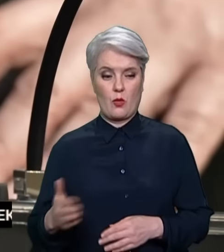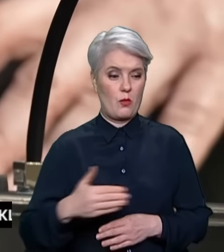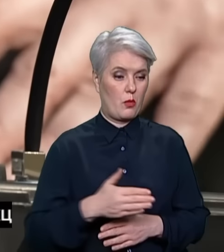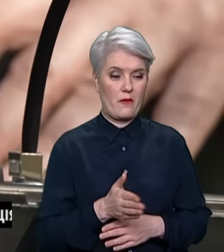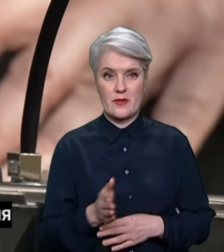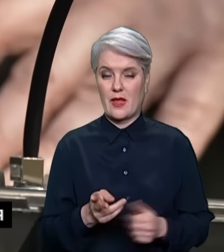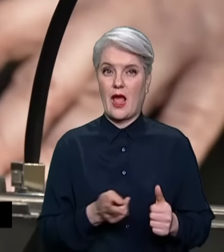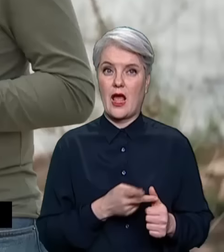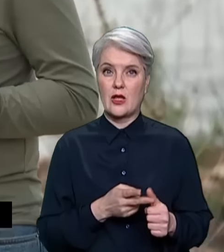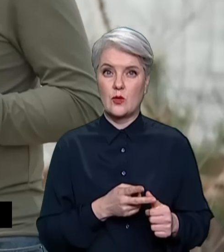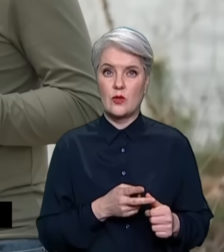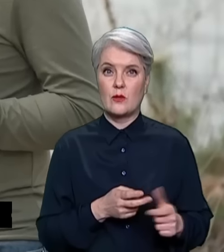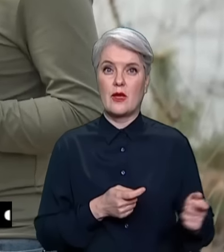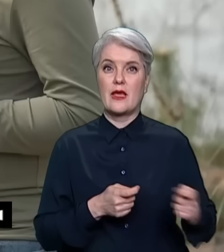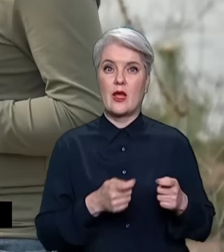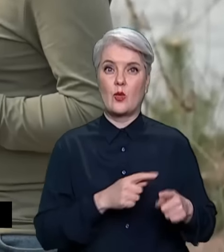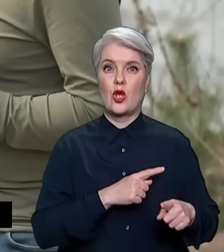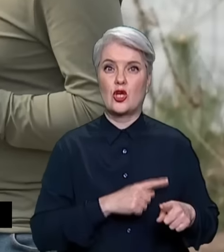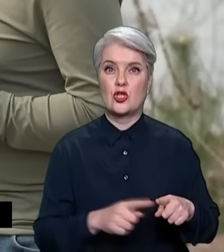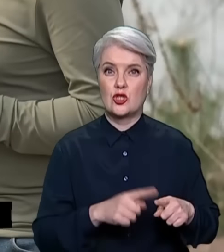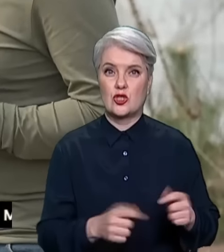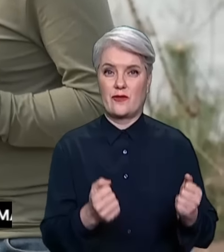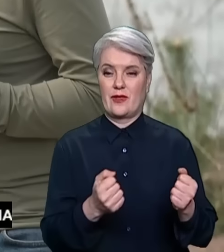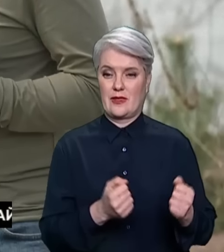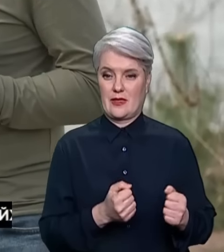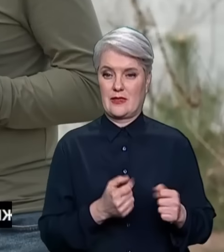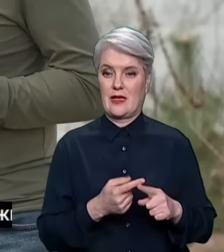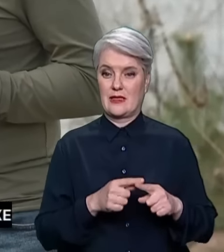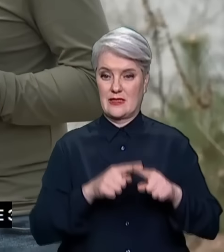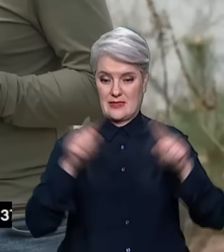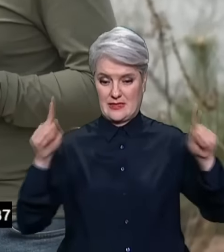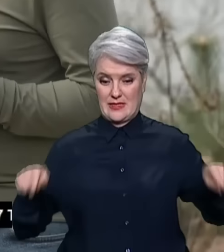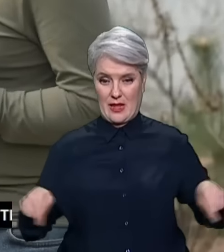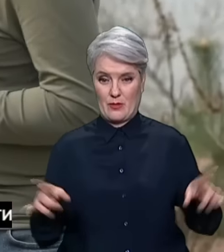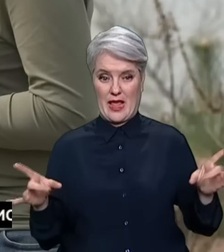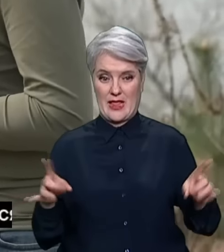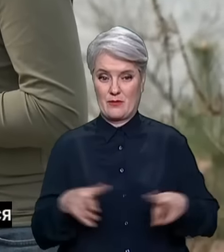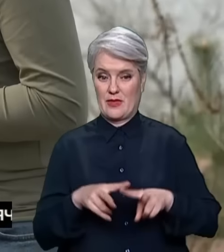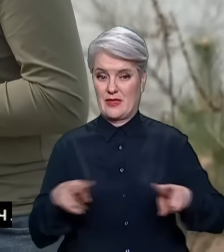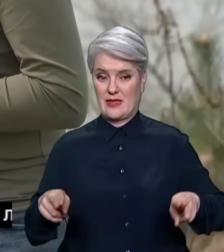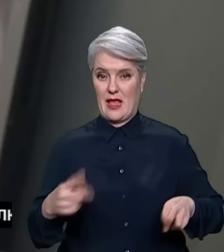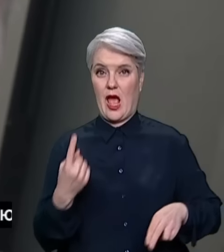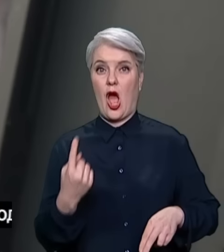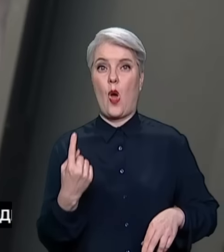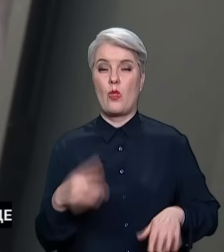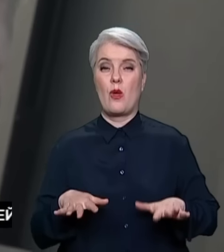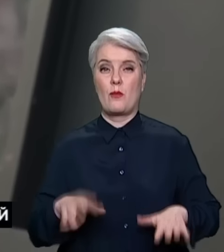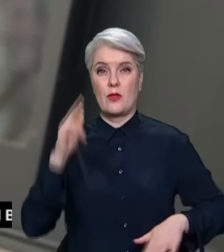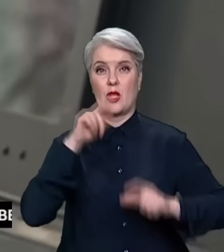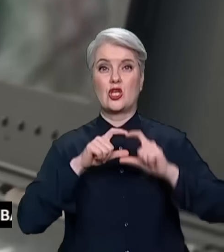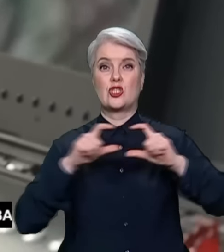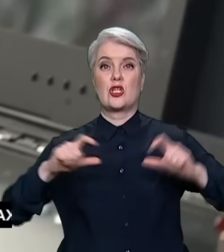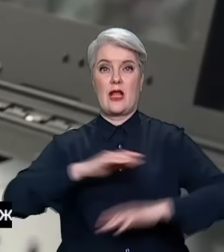швидкість. Пульт, з якого відбувається керування дроном, за розмірами співмірний із одномісною шкільною партою. На цьому більшому моніторі